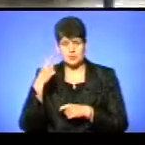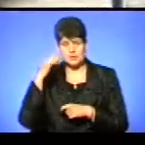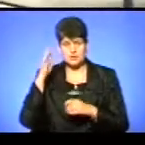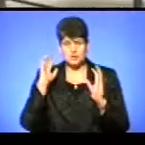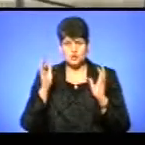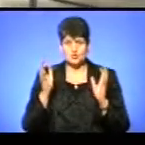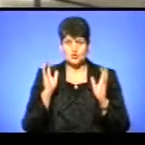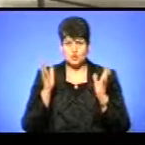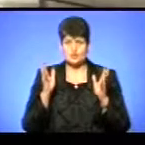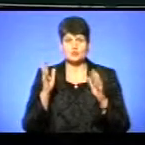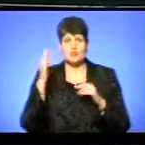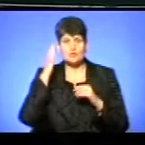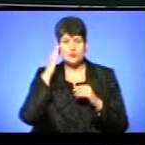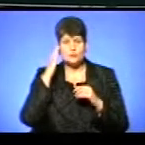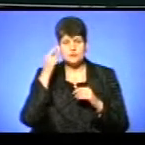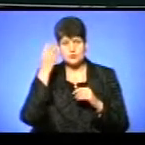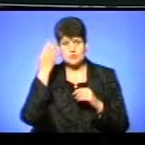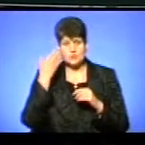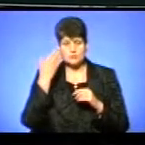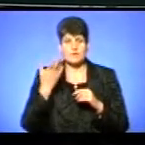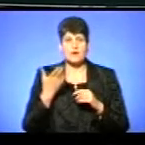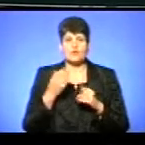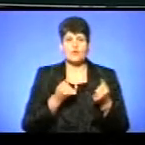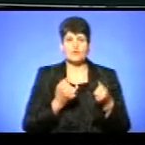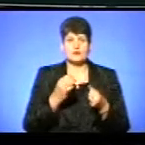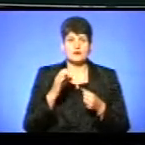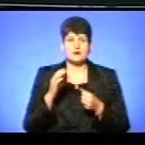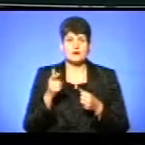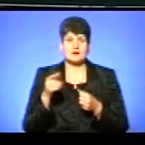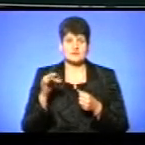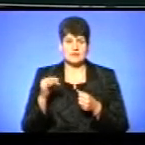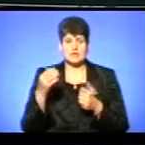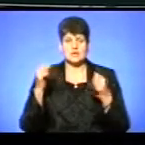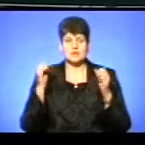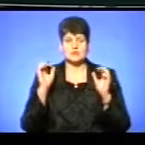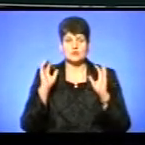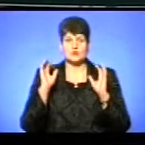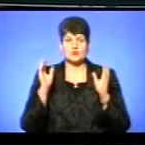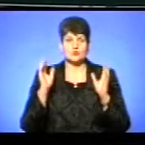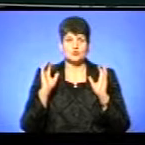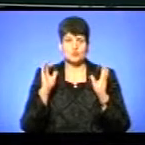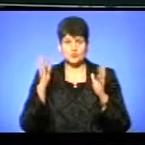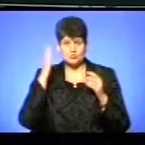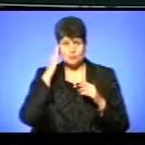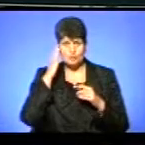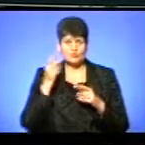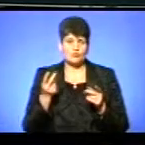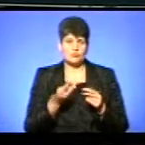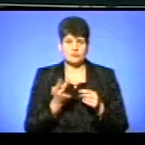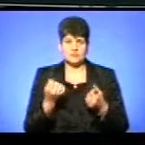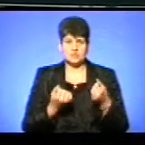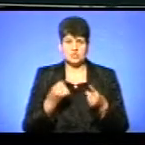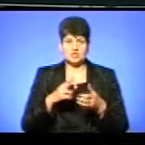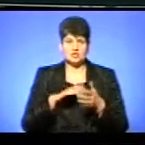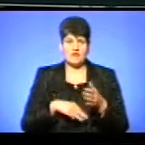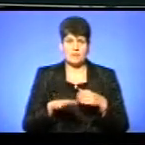струс головного мозку та розсічена брова. У водія «Газелі» струс мозку. Обидва транспортні засоби знаходяться на штрафмайданчику. Ми